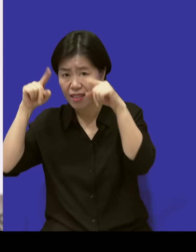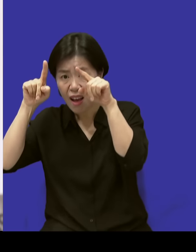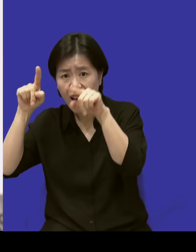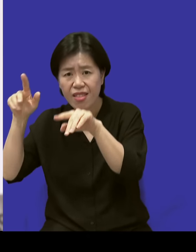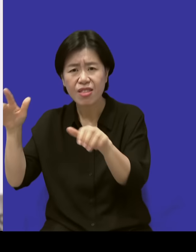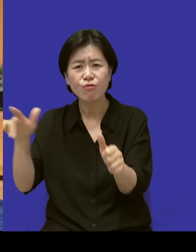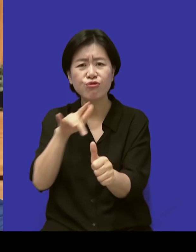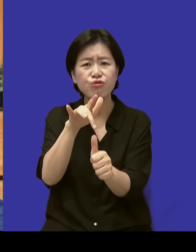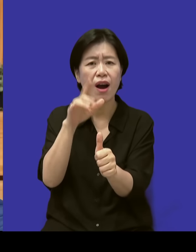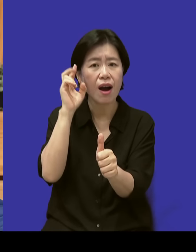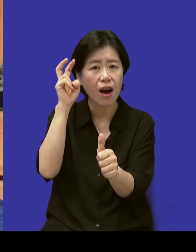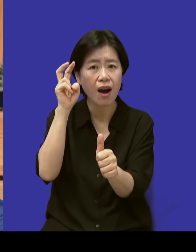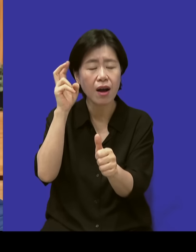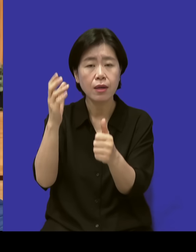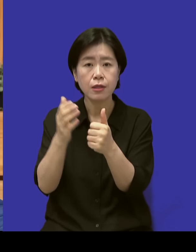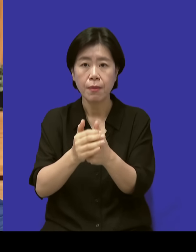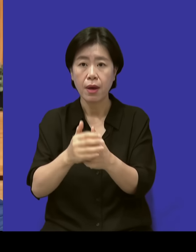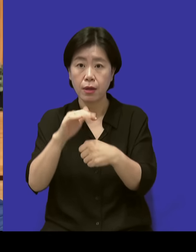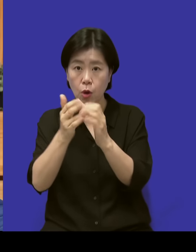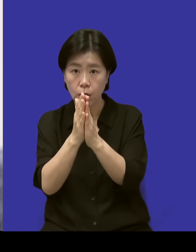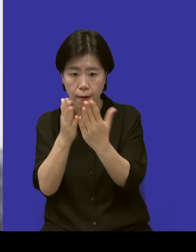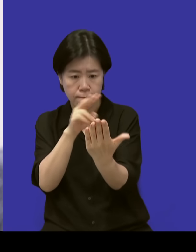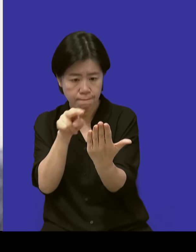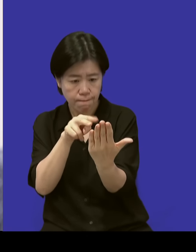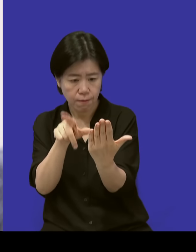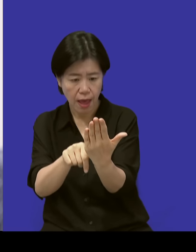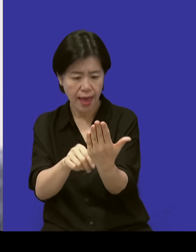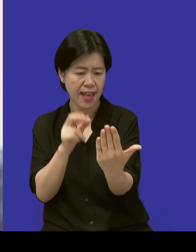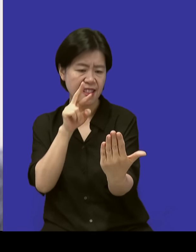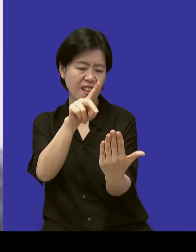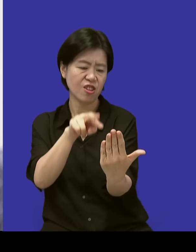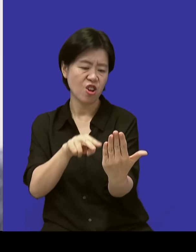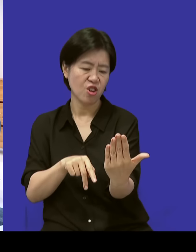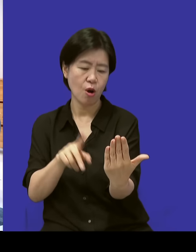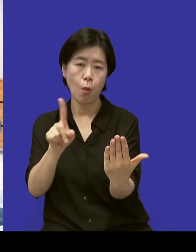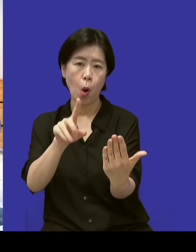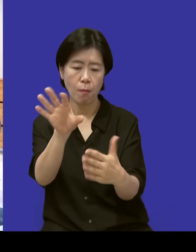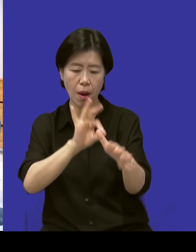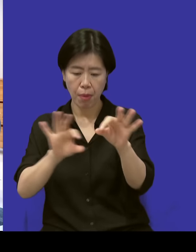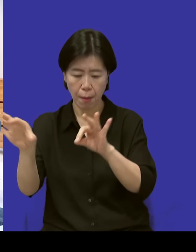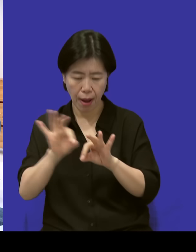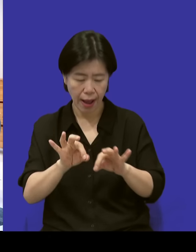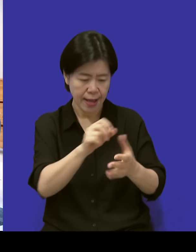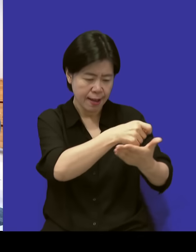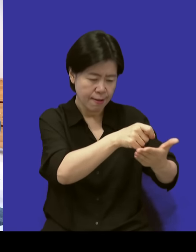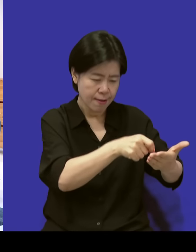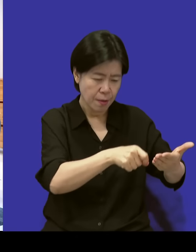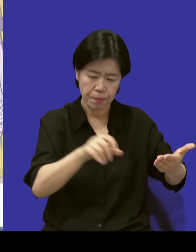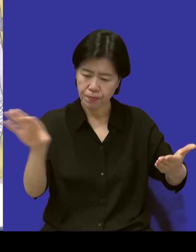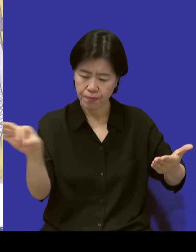잘못된 점, 성경의 오류에 대해서 쓴 게 만장종으로 썼어요.